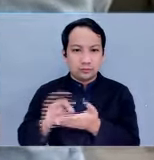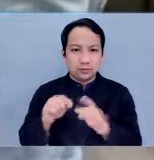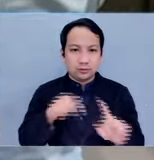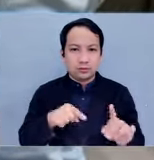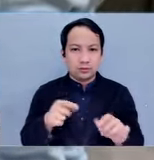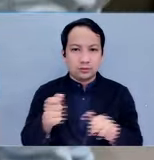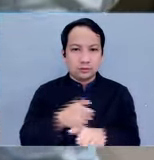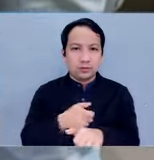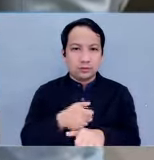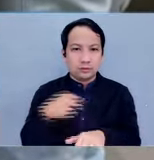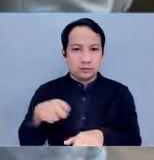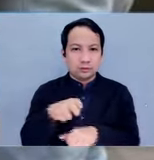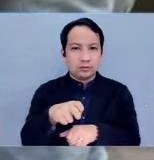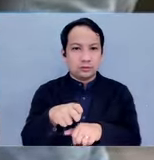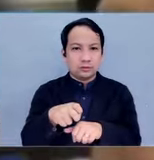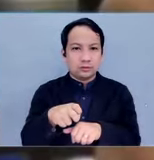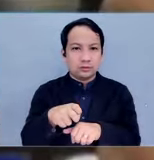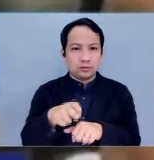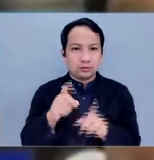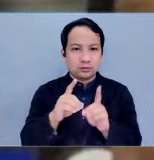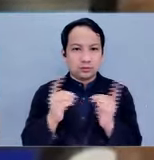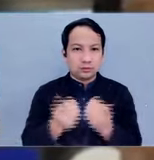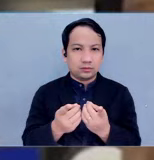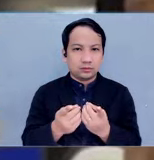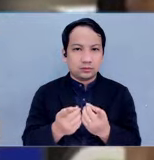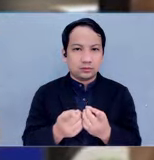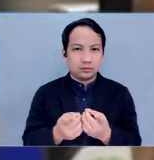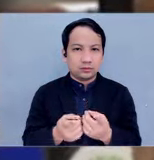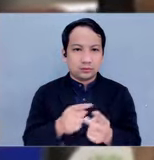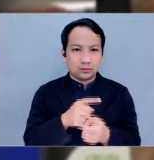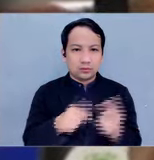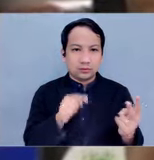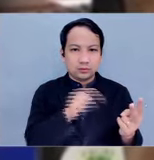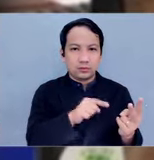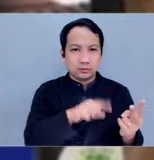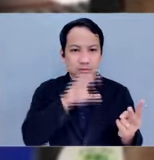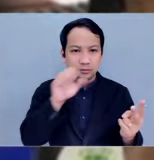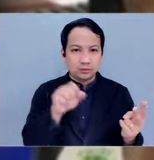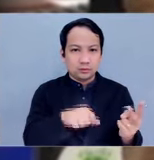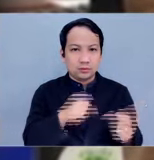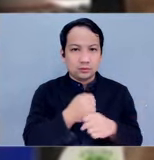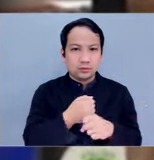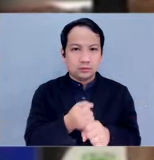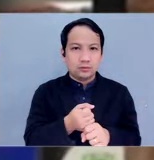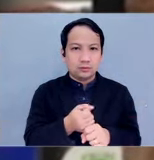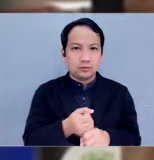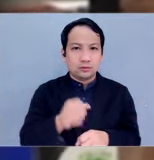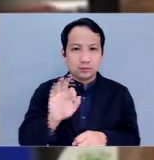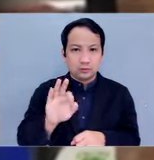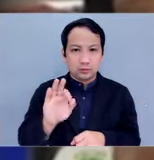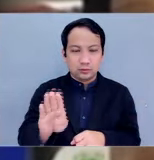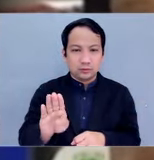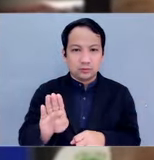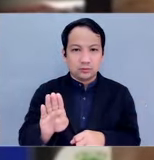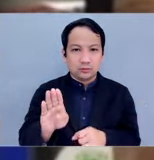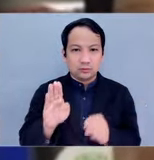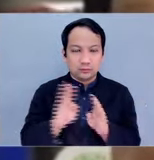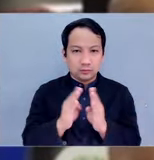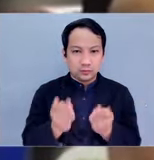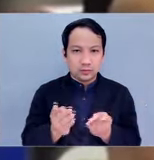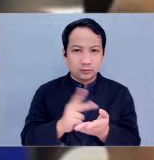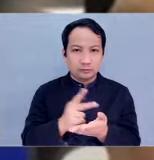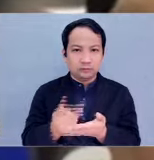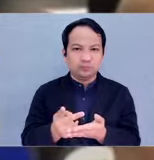travel agency. Itong tinuturo nilang suspect, siya yung parang gumawa ng Facebook page nila. And then merong somebody